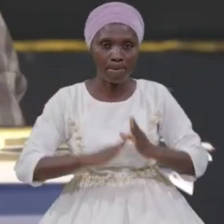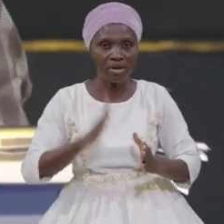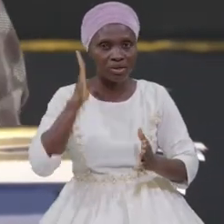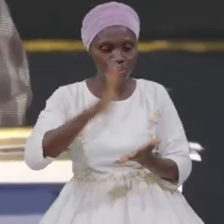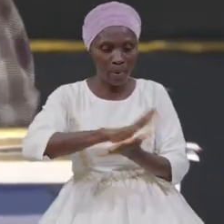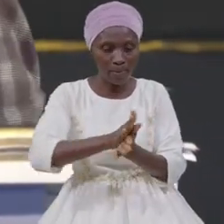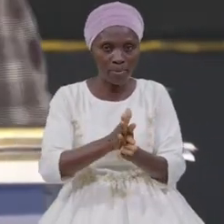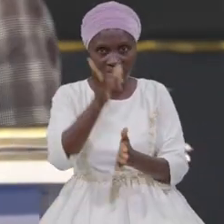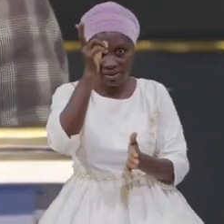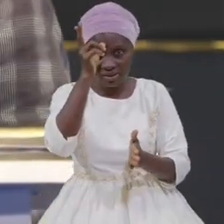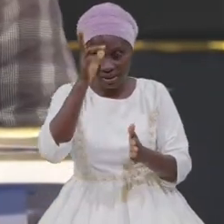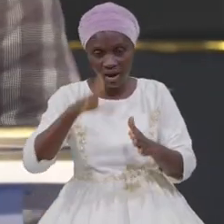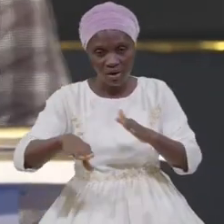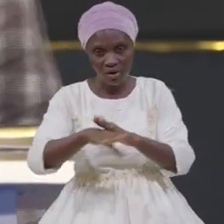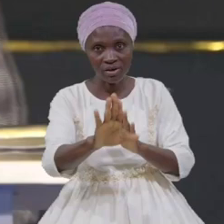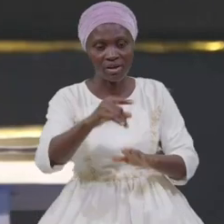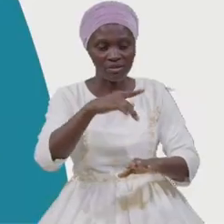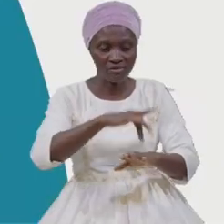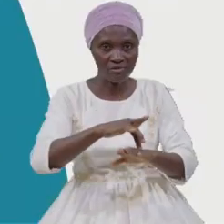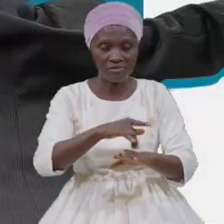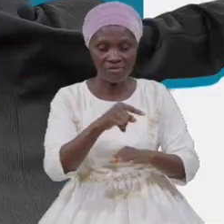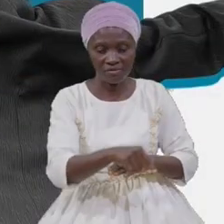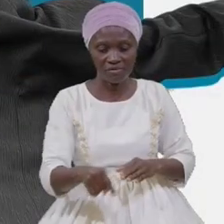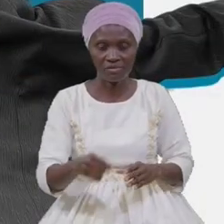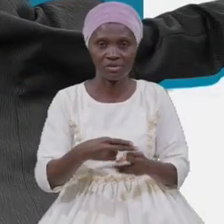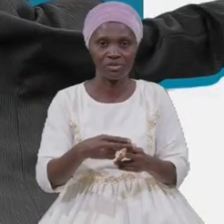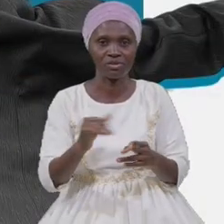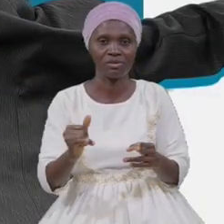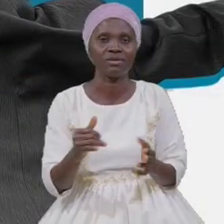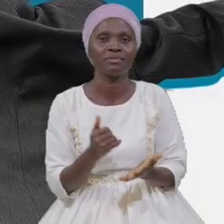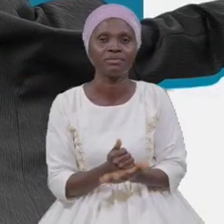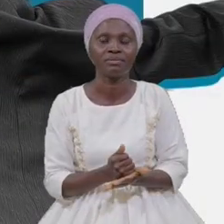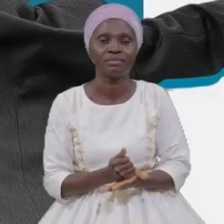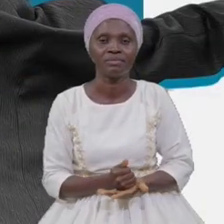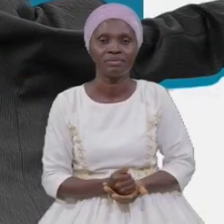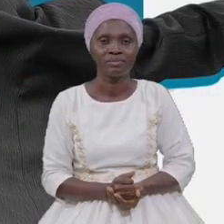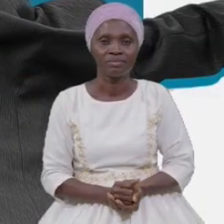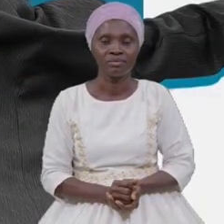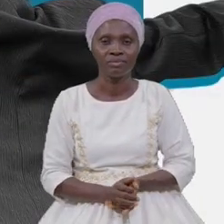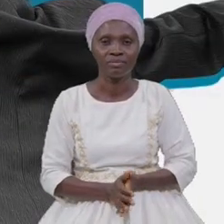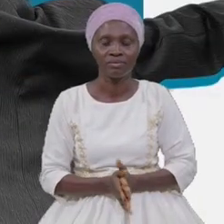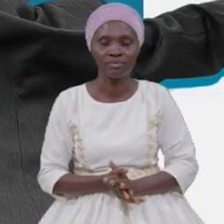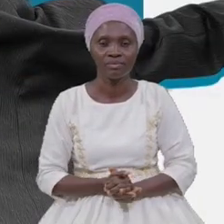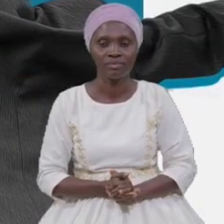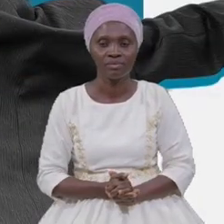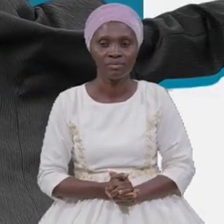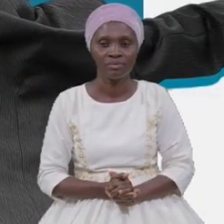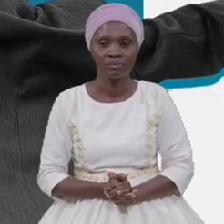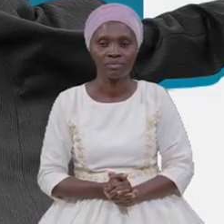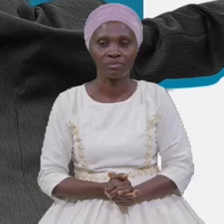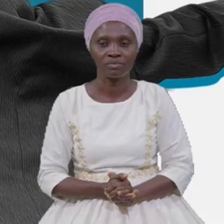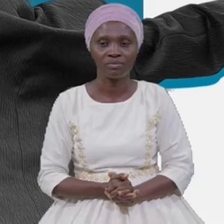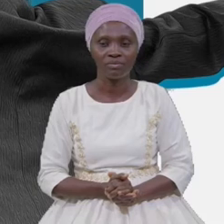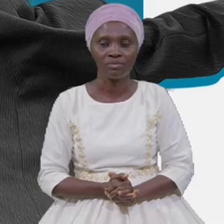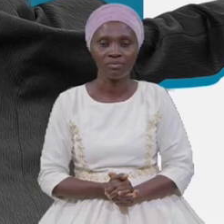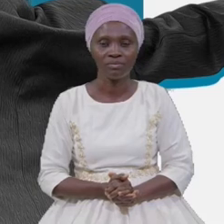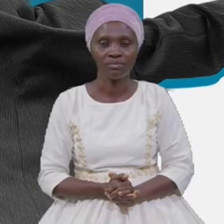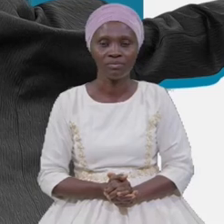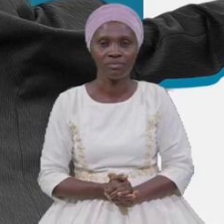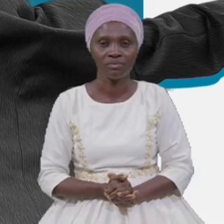pieds bientôt. Je vous souhaite la bienvenue dans le royaume de